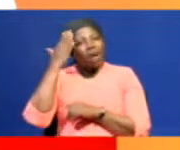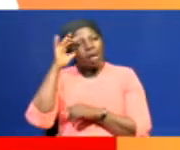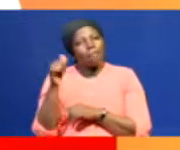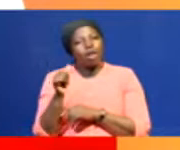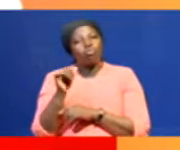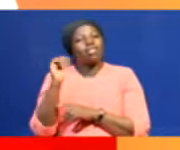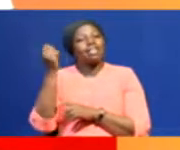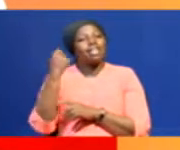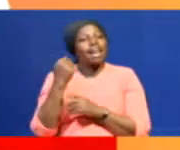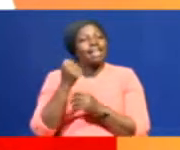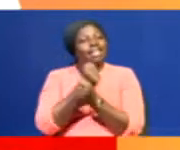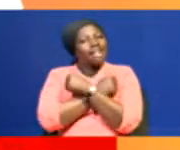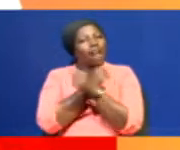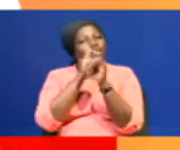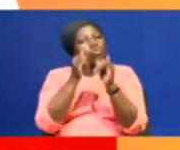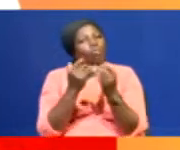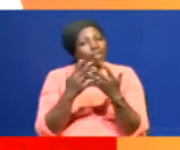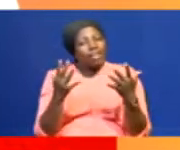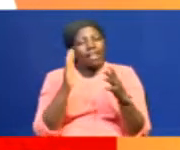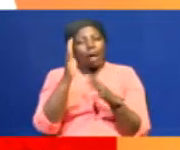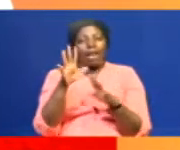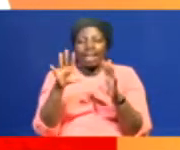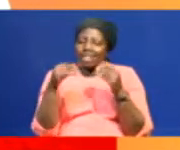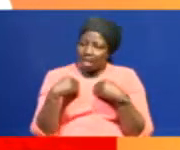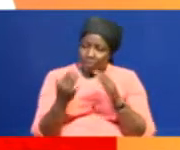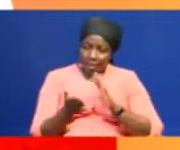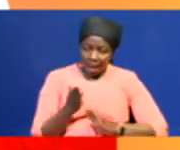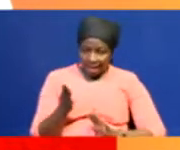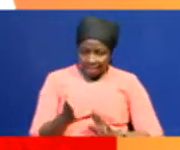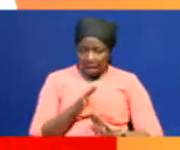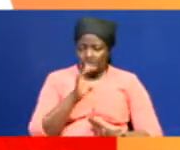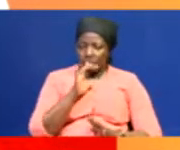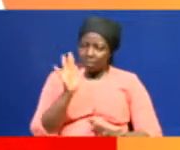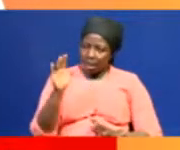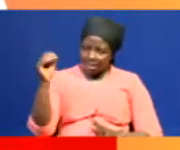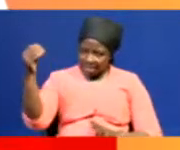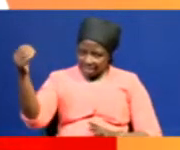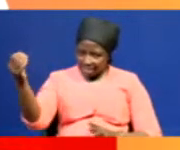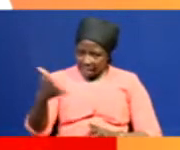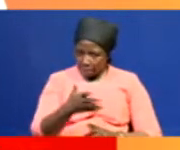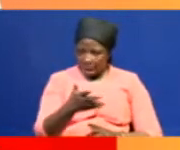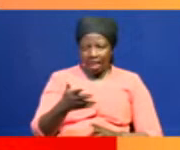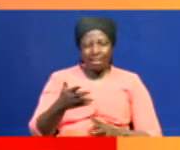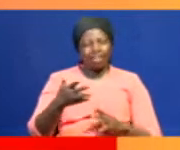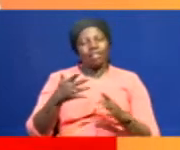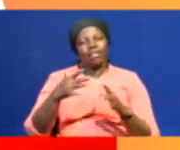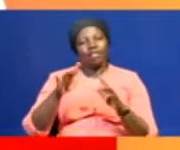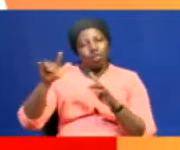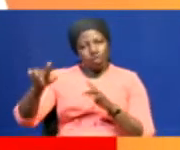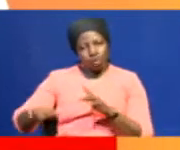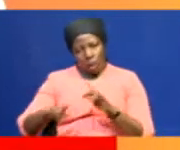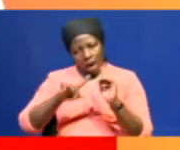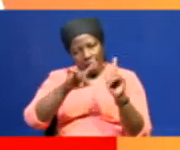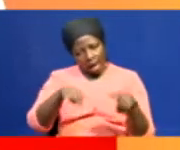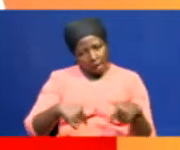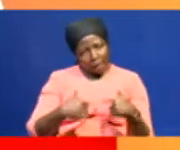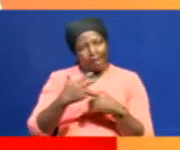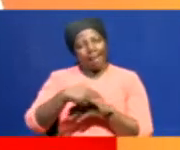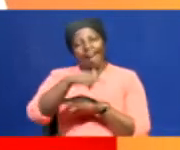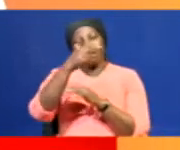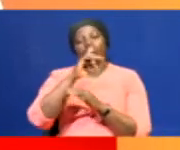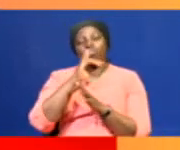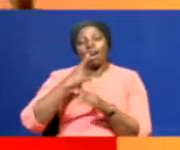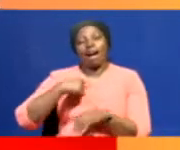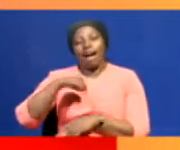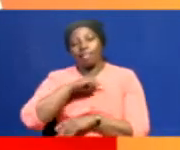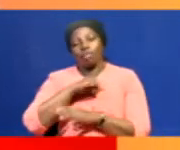wanapenda vitu mpya, wataimpress haraka. So supply yao bado iko chini, but demand nayo iko. Mm-hmm. So tuna hope more